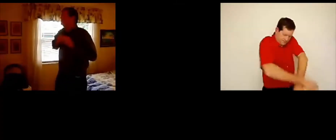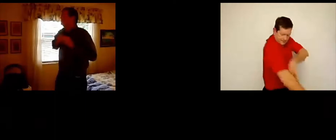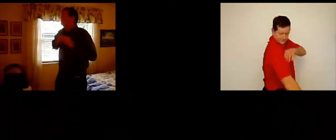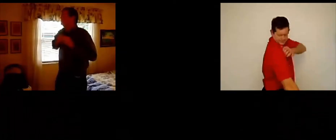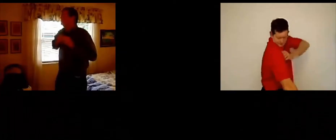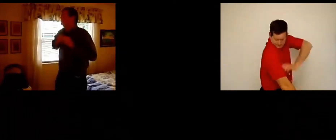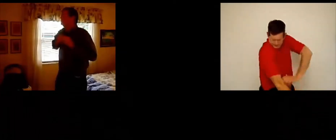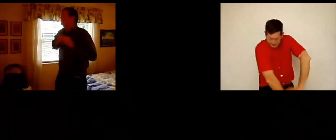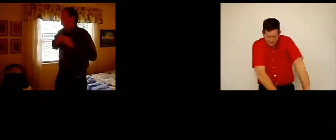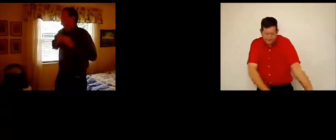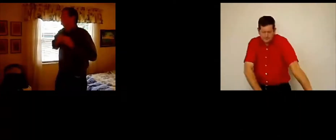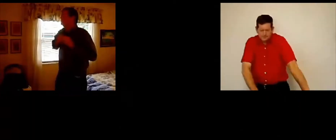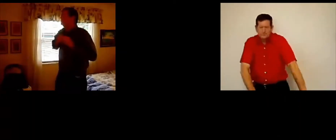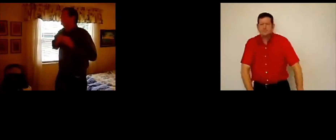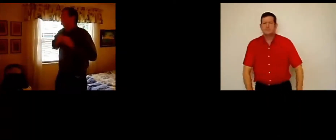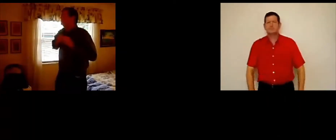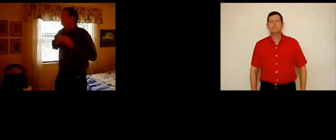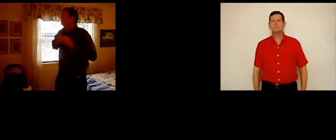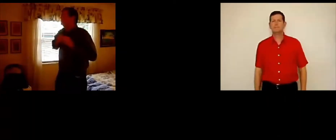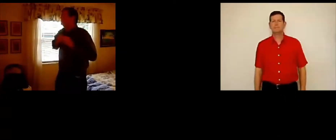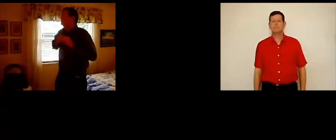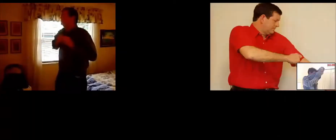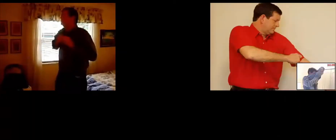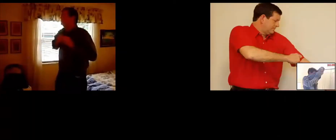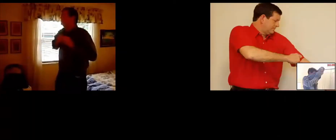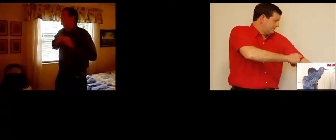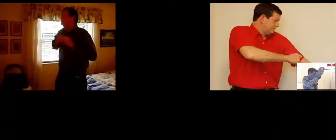Se déshabiller.